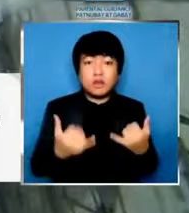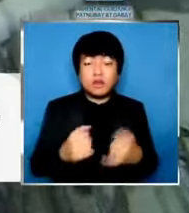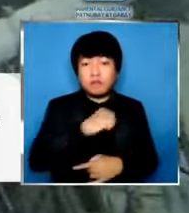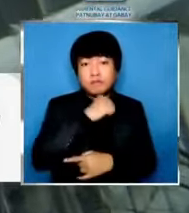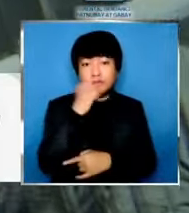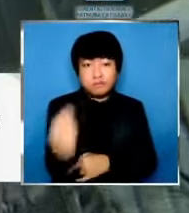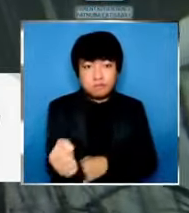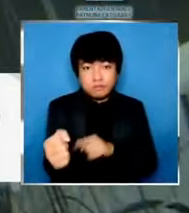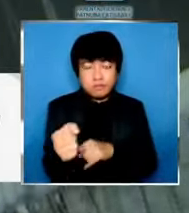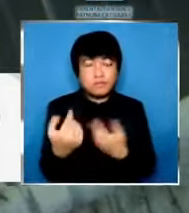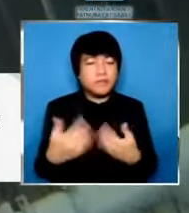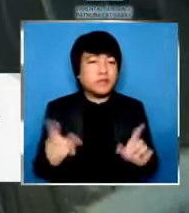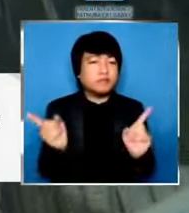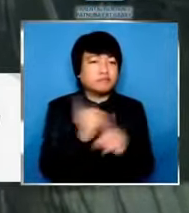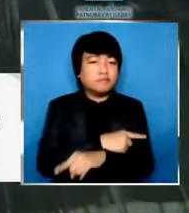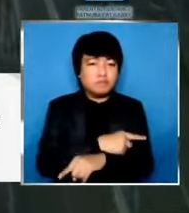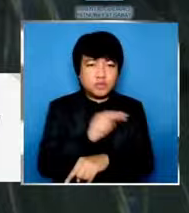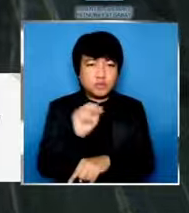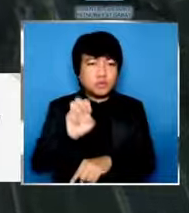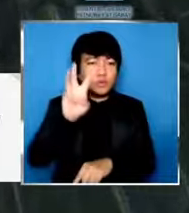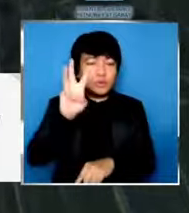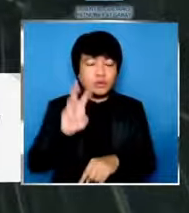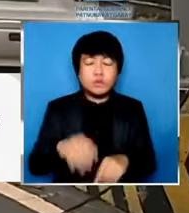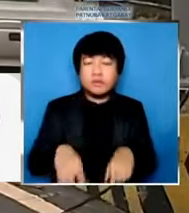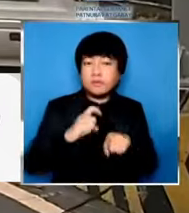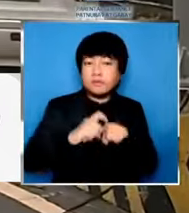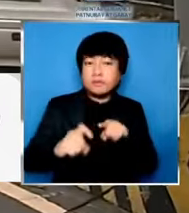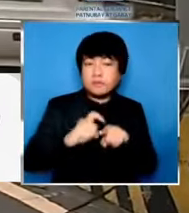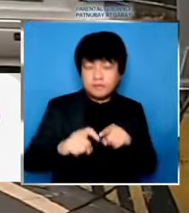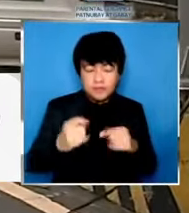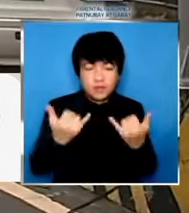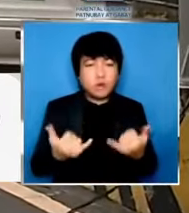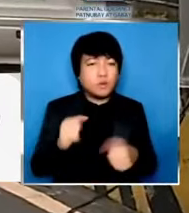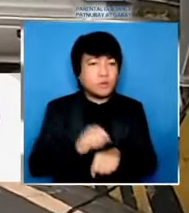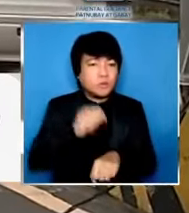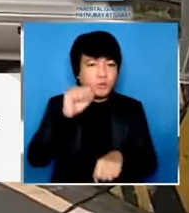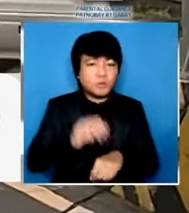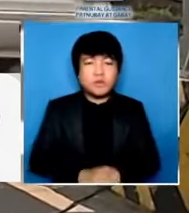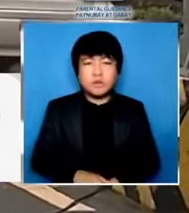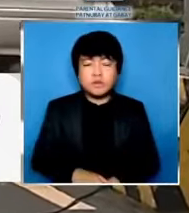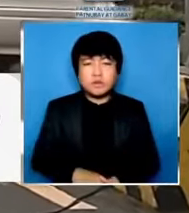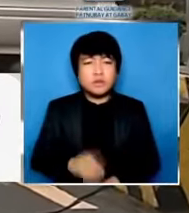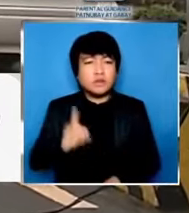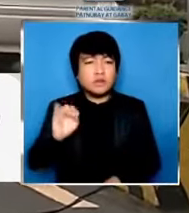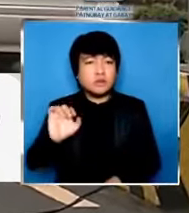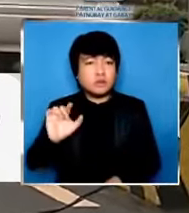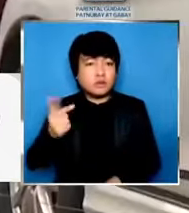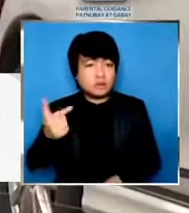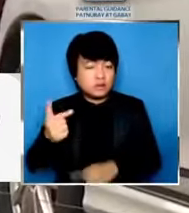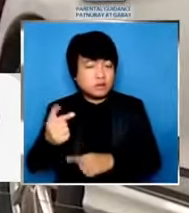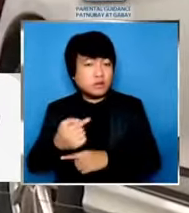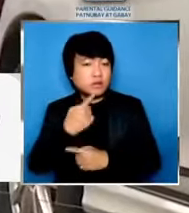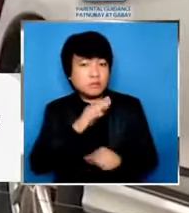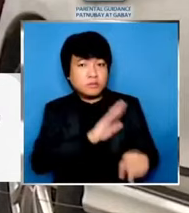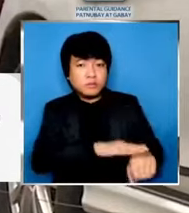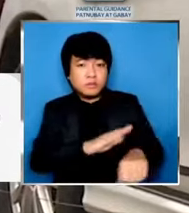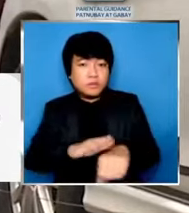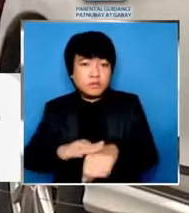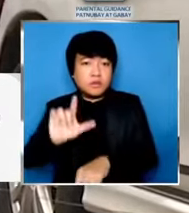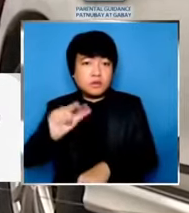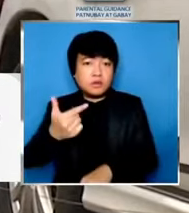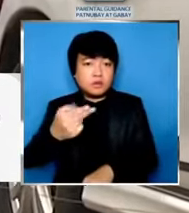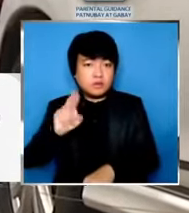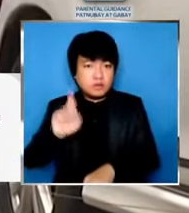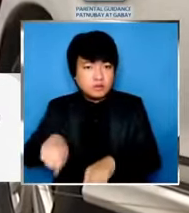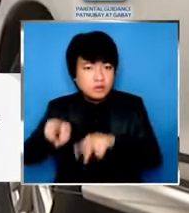Balik normal na rin ang supply ng kuryente. Inatasan din ang DILG ang mga LGU na mag-inspeksyon sa kanilang mga poste, construction site,